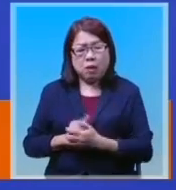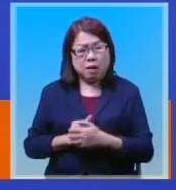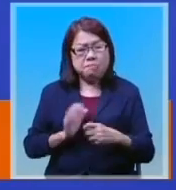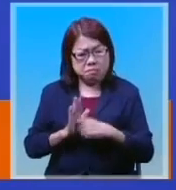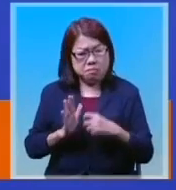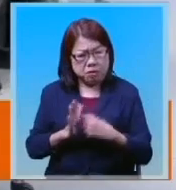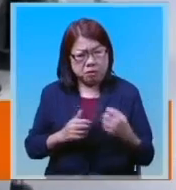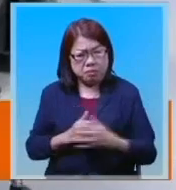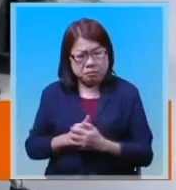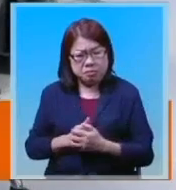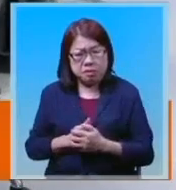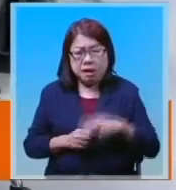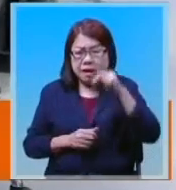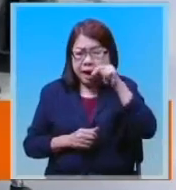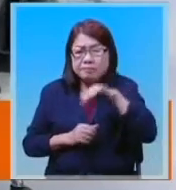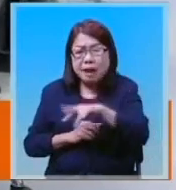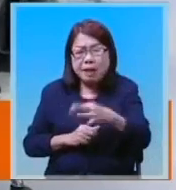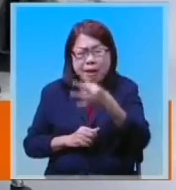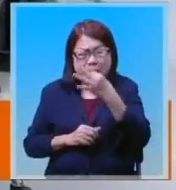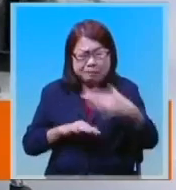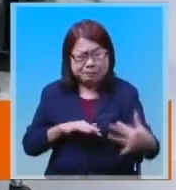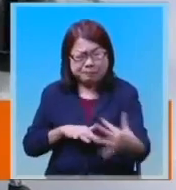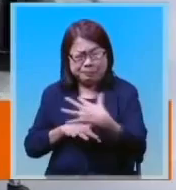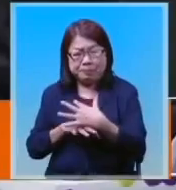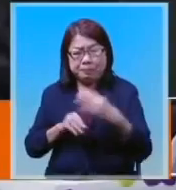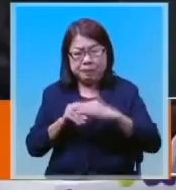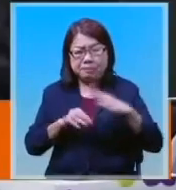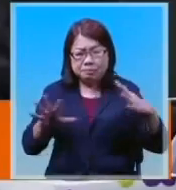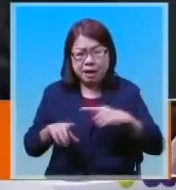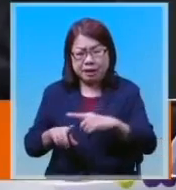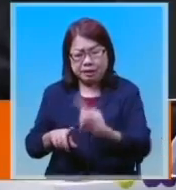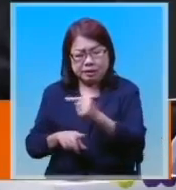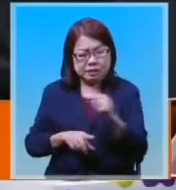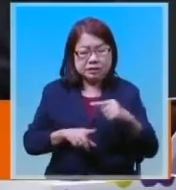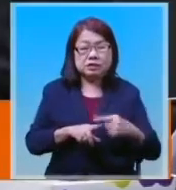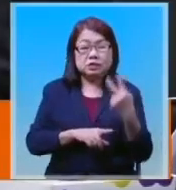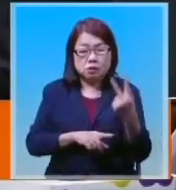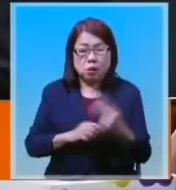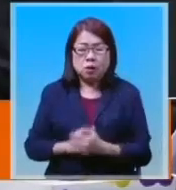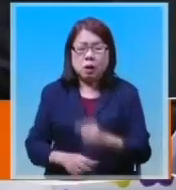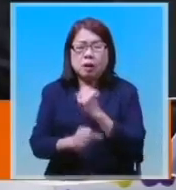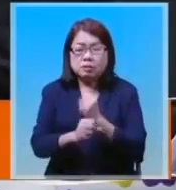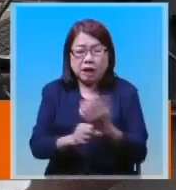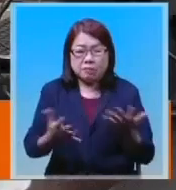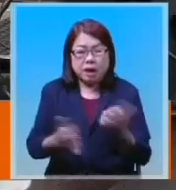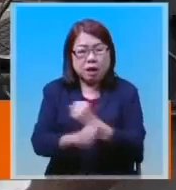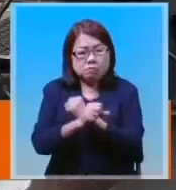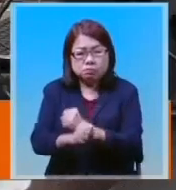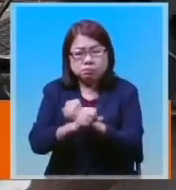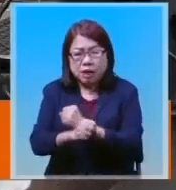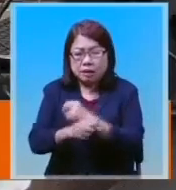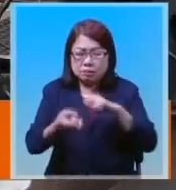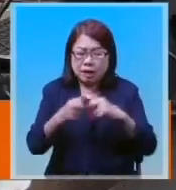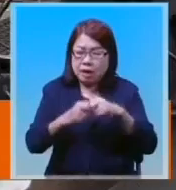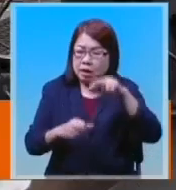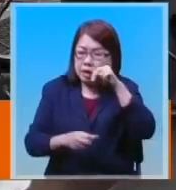เดิม เพื่อป้องกันปัญหาภัยแล้งที่สอเขาวิกฤตสำนักงานทรัพยากรน้ำแห่งชาติและหน่วยงานที่เกี่ยวข้องเช่นก